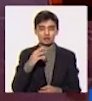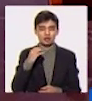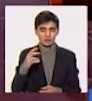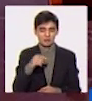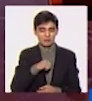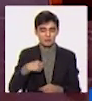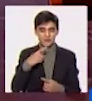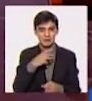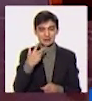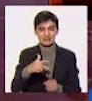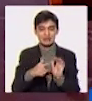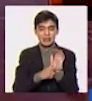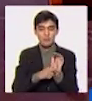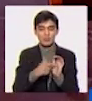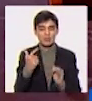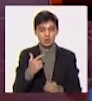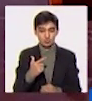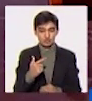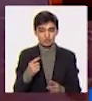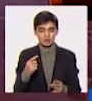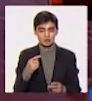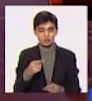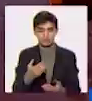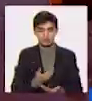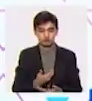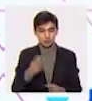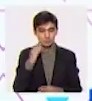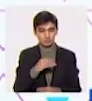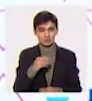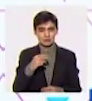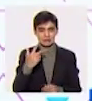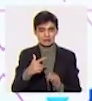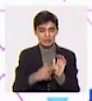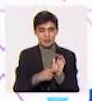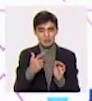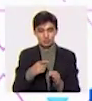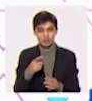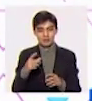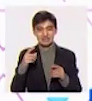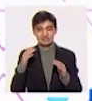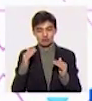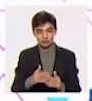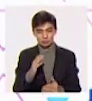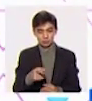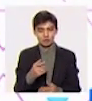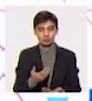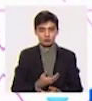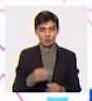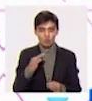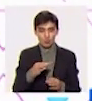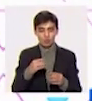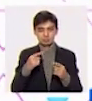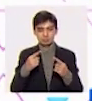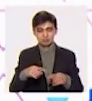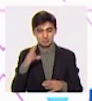ғой, 37 градуста ол өмір сүре береді. 37 градустан төмен болатын болса, ол өмір сақтау қабілеті